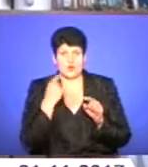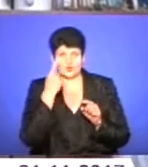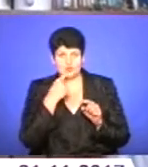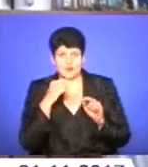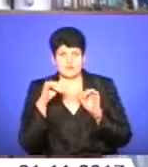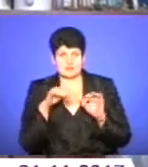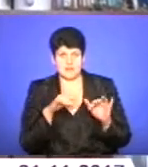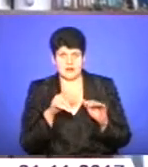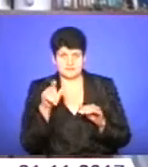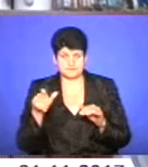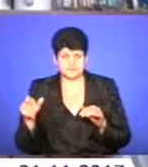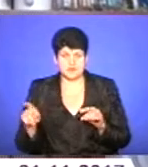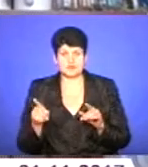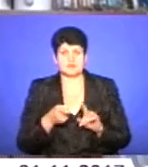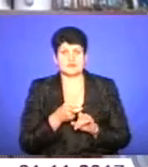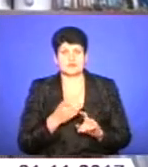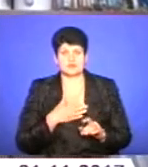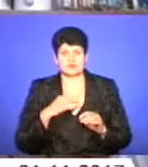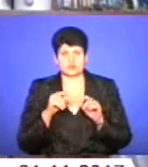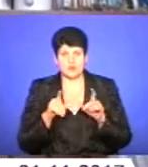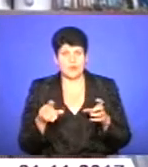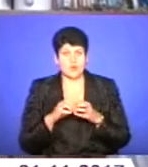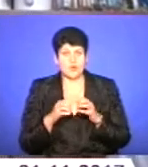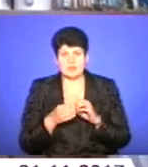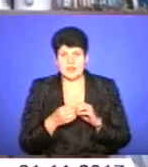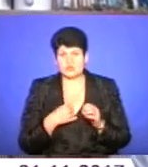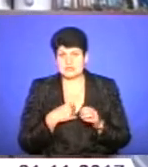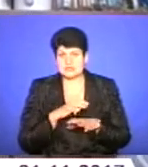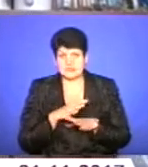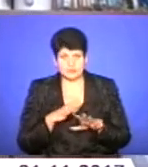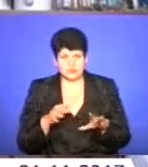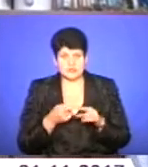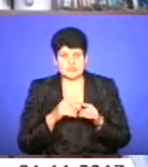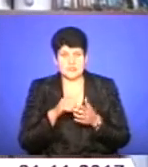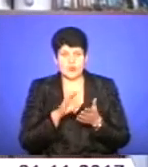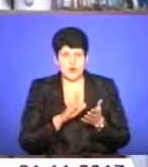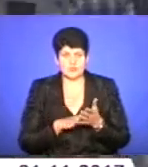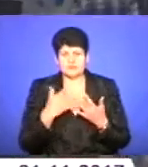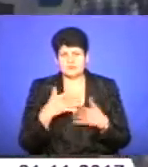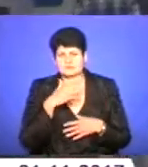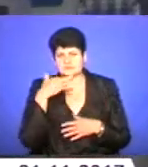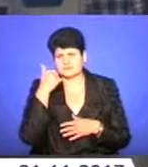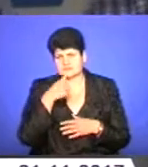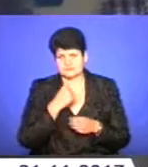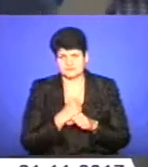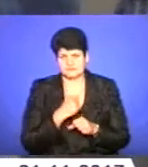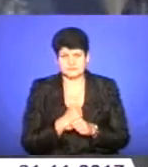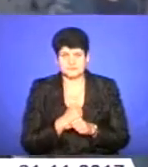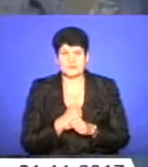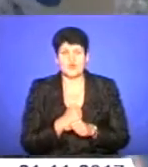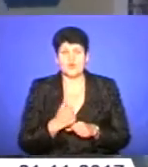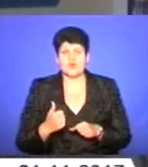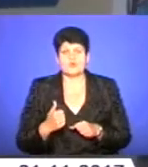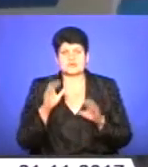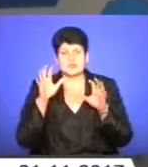призовників. Щодо нашої школи, проблем ніяких не було, тому що цей облік ведеться вже роками. У законі України про